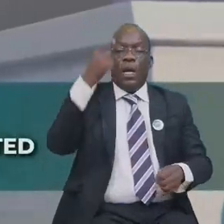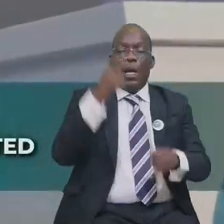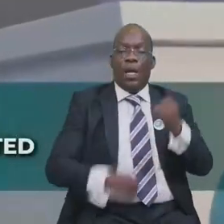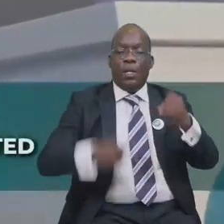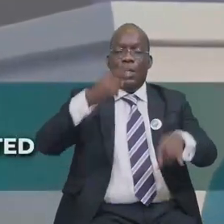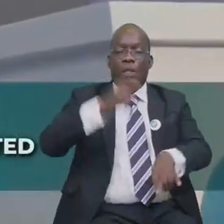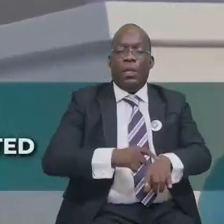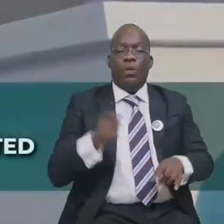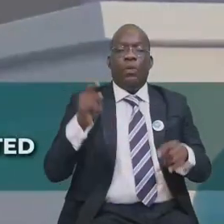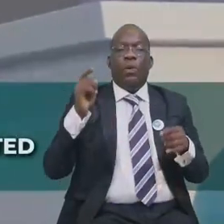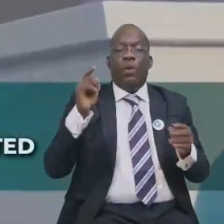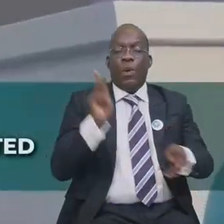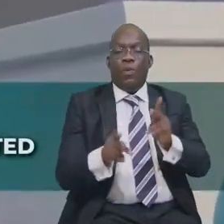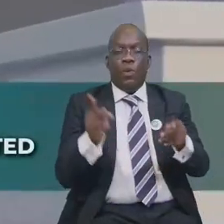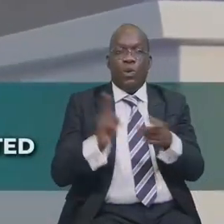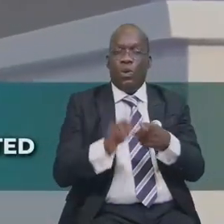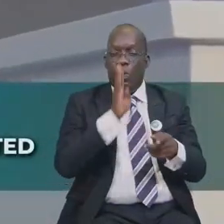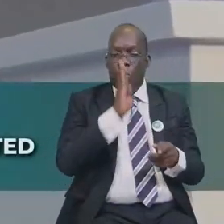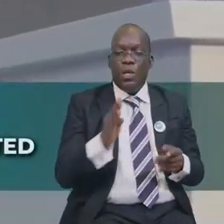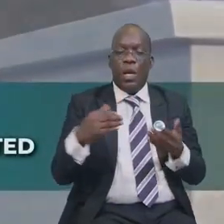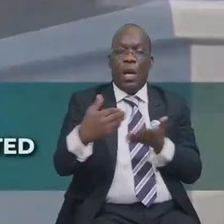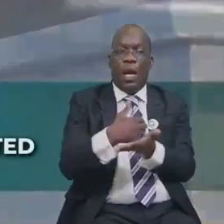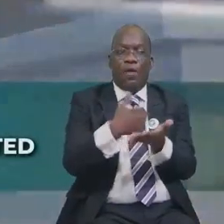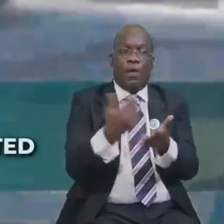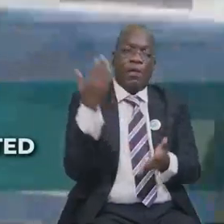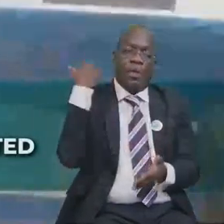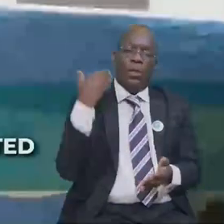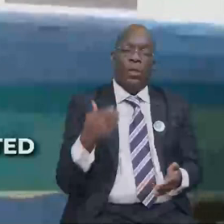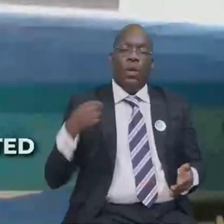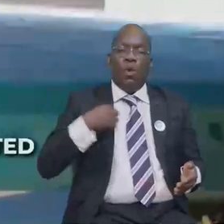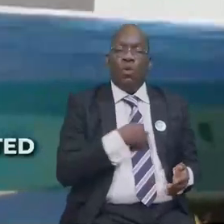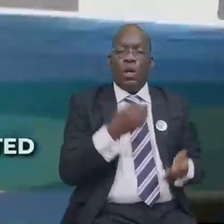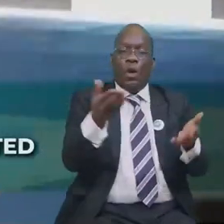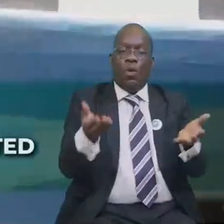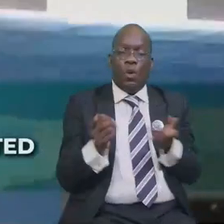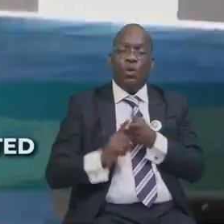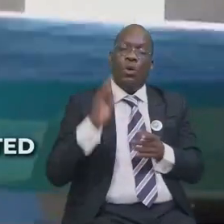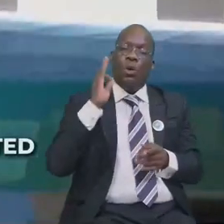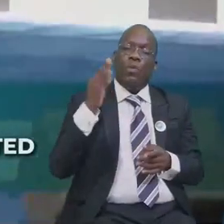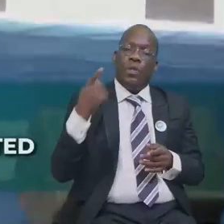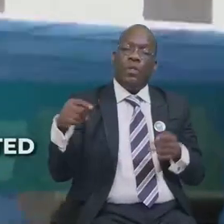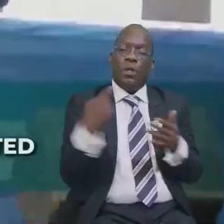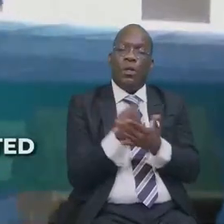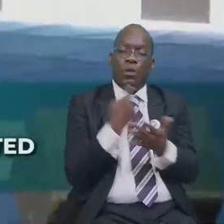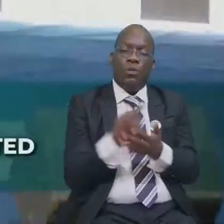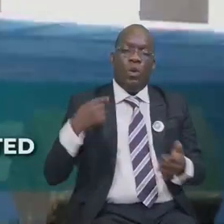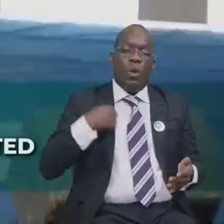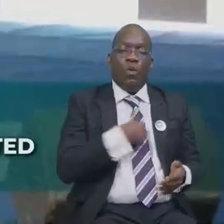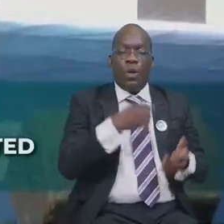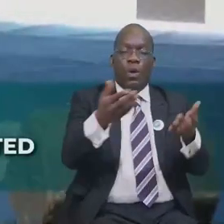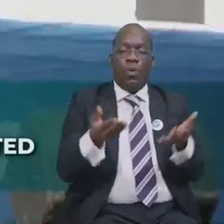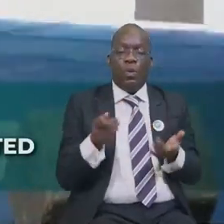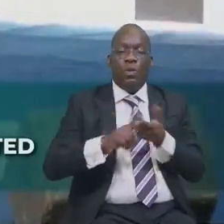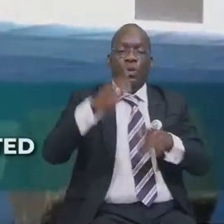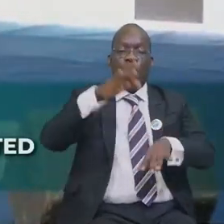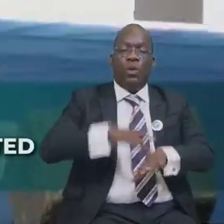décrire le peuple de la fin des temps à moissonner. Nous voulons aller dans la moisson, nous voulons toucher des